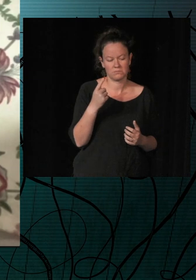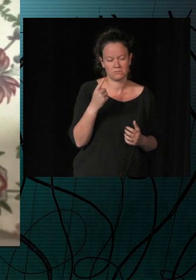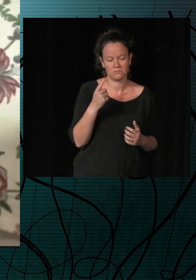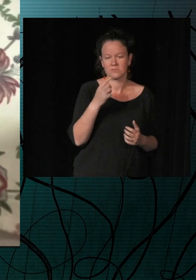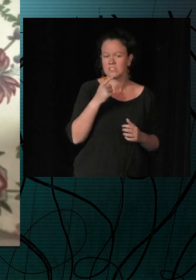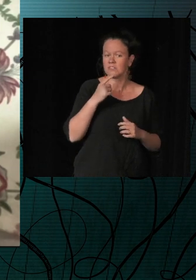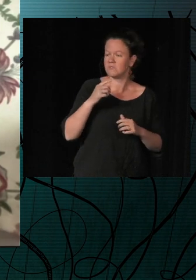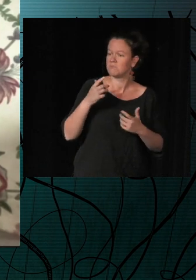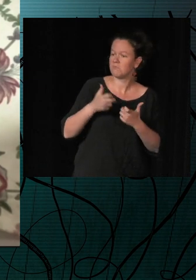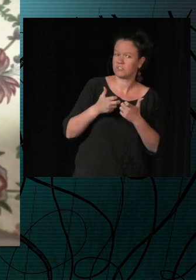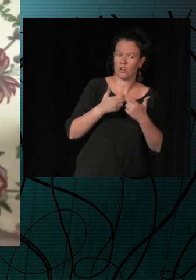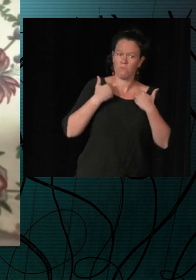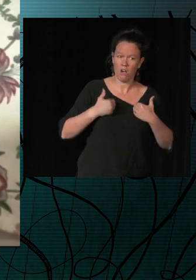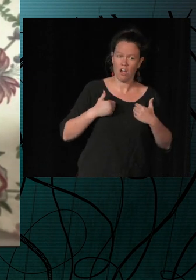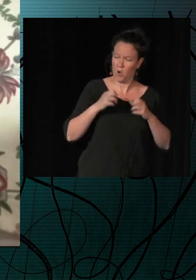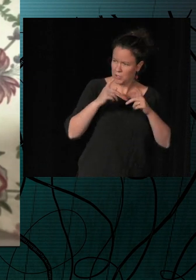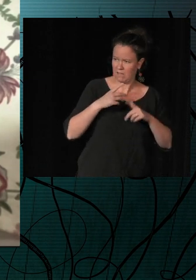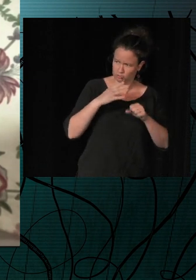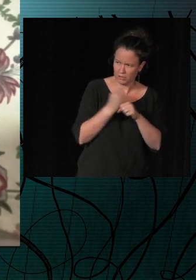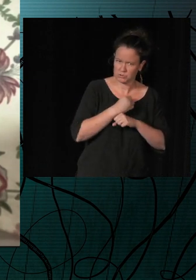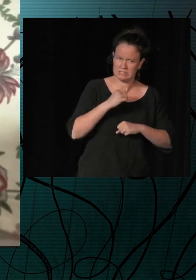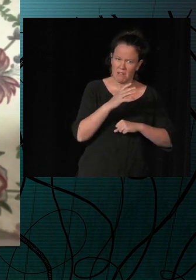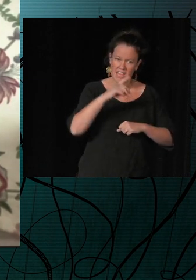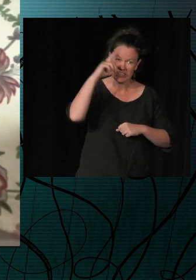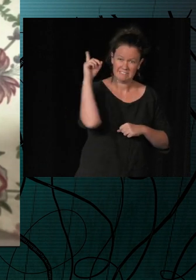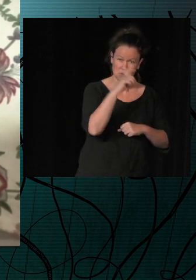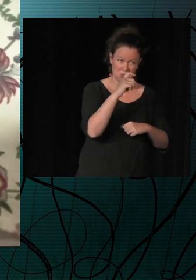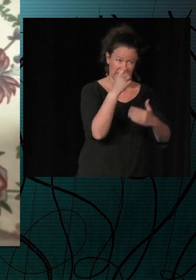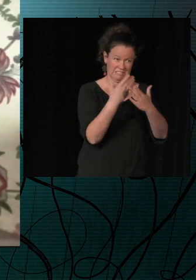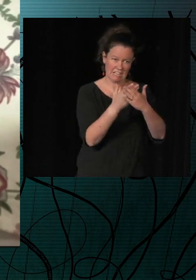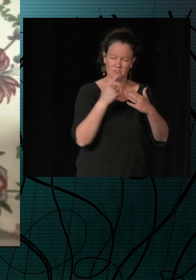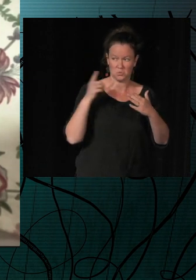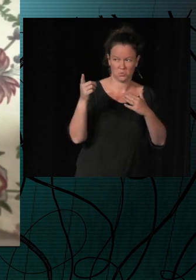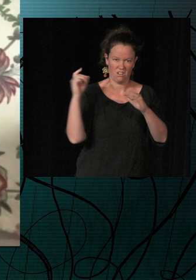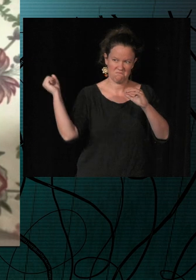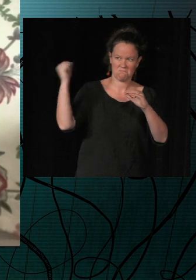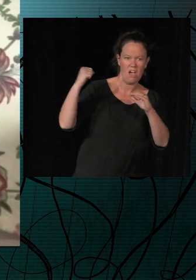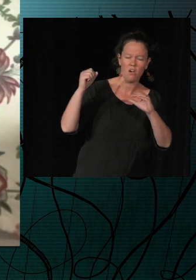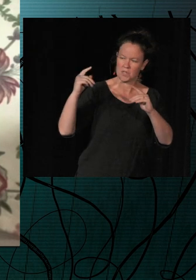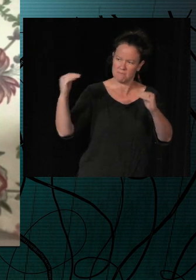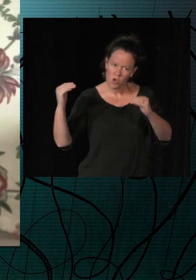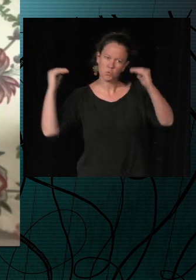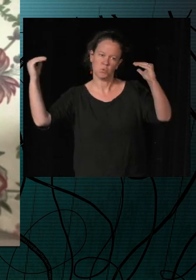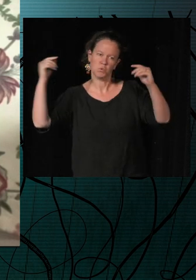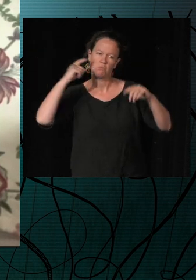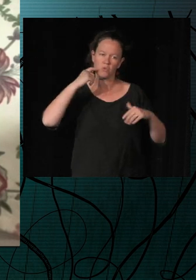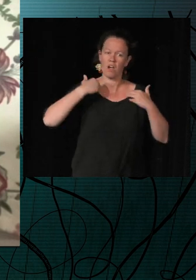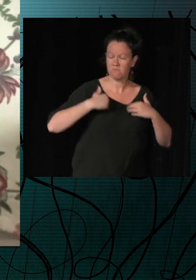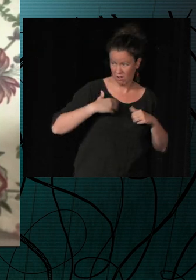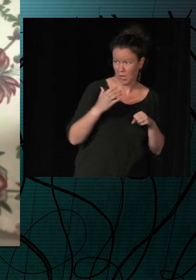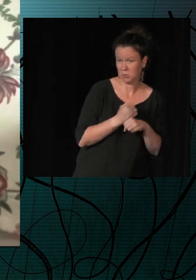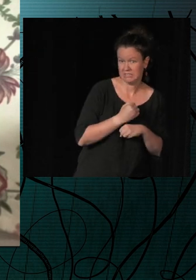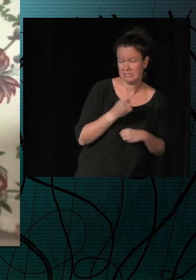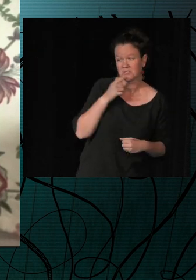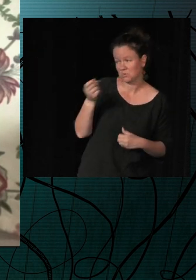je l'ai fait mais avec X difficulté donc forcément je vais t'en mettre encore plus parce que si moi j'y suis arrivé c'est quand même vachement bien et